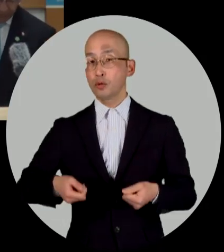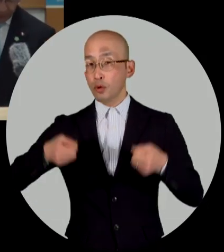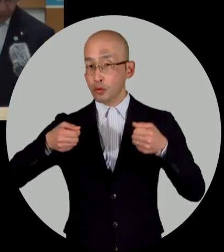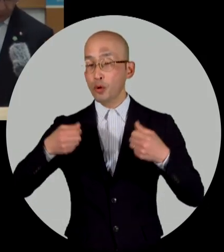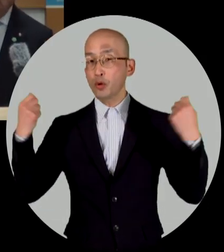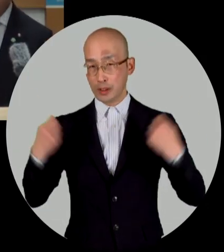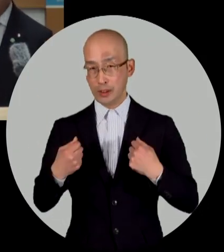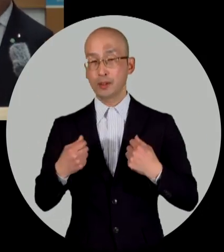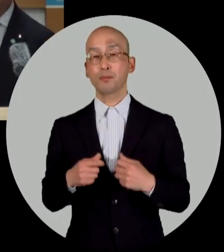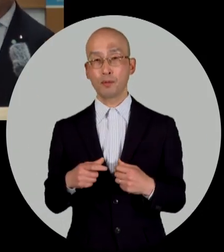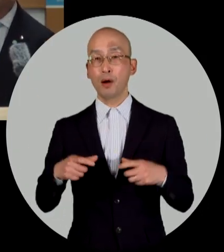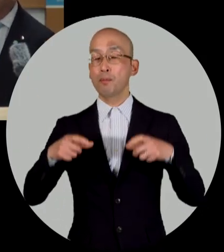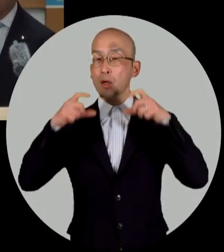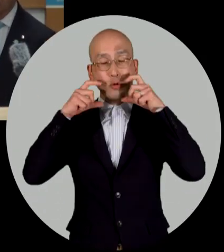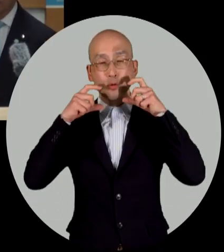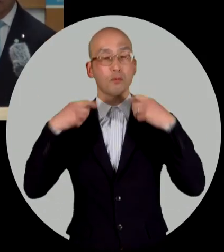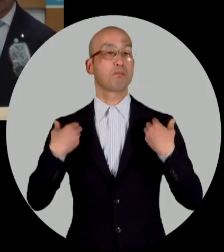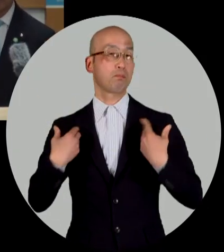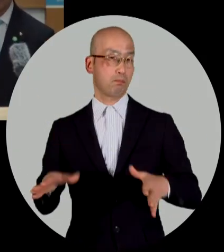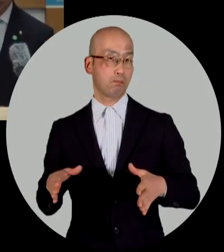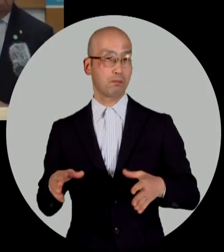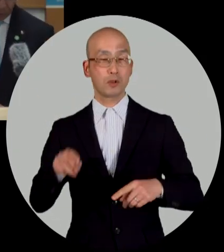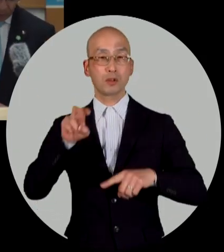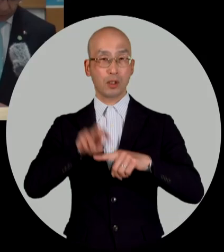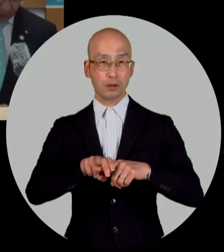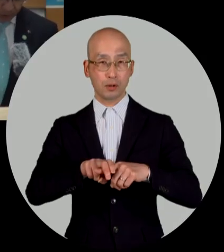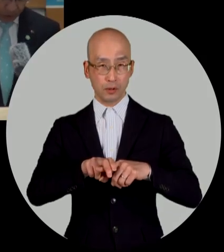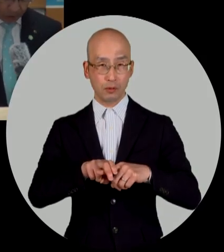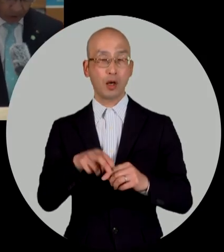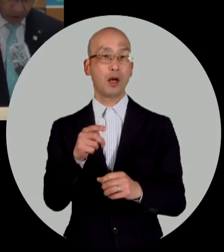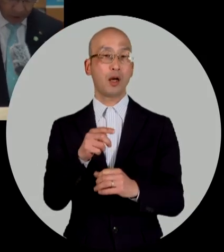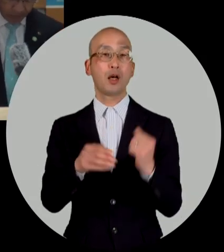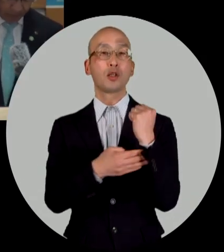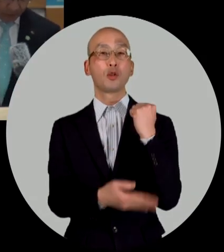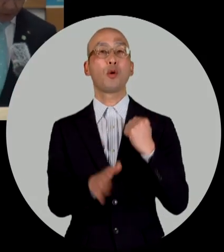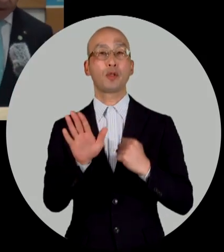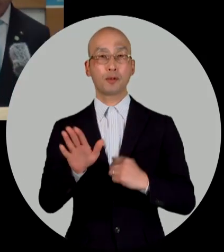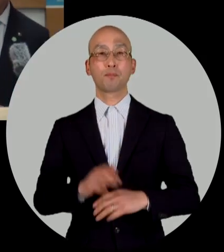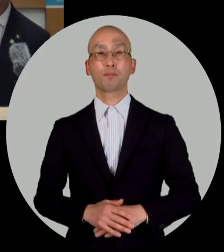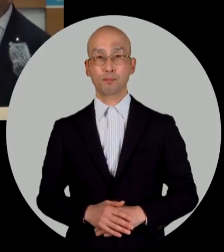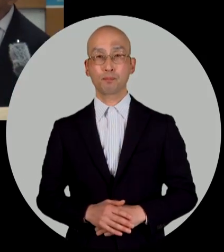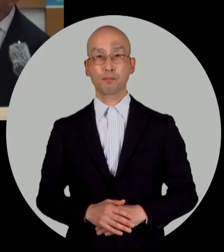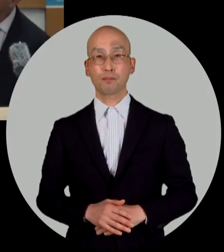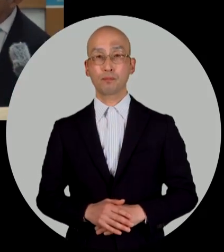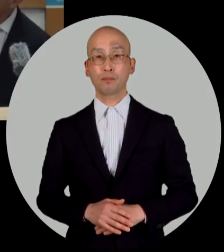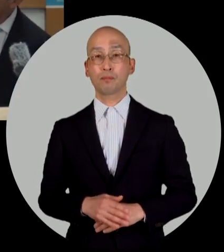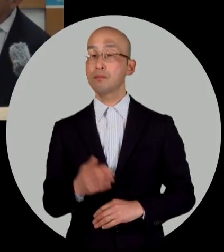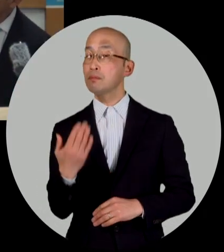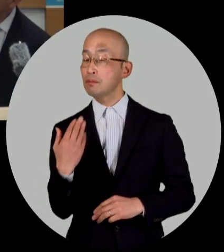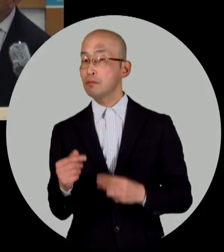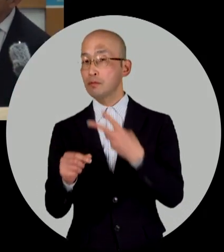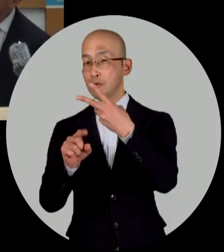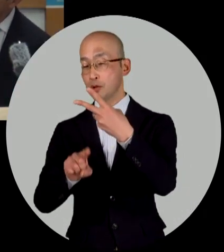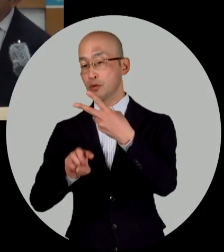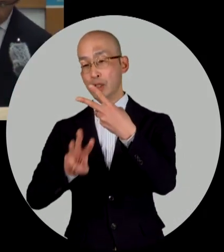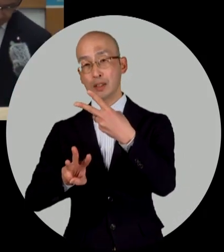はマスクを着用せずに出席することを基本として、これはすでに2月の13日に